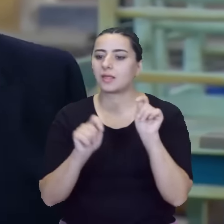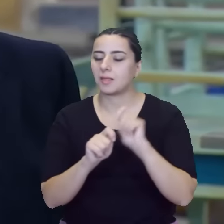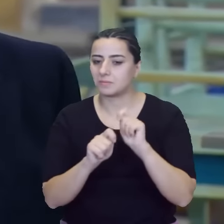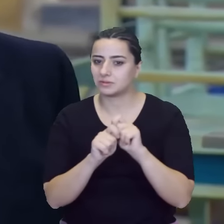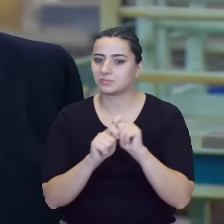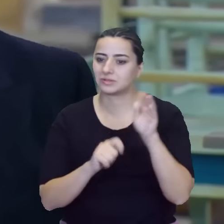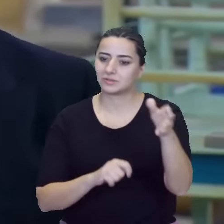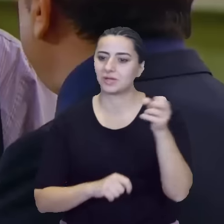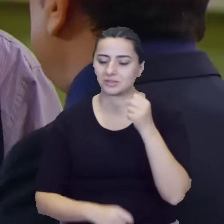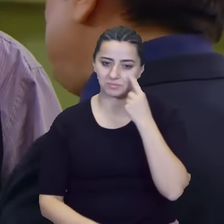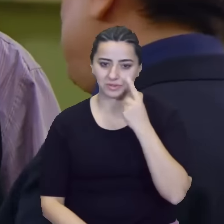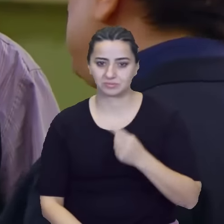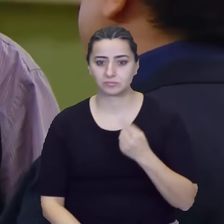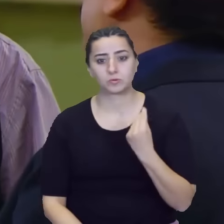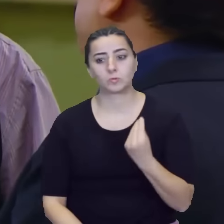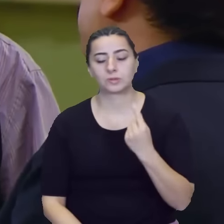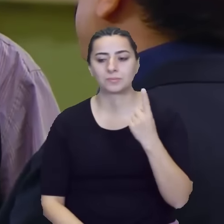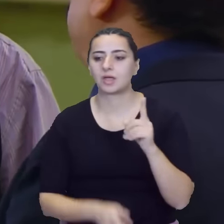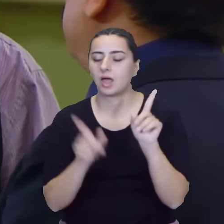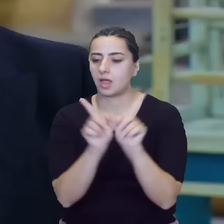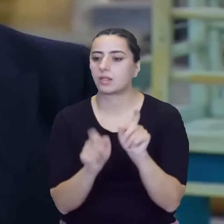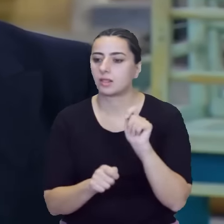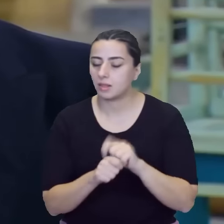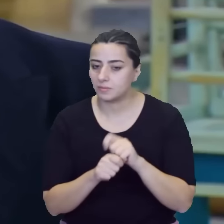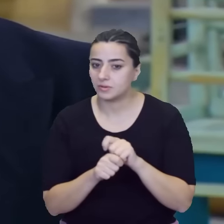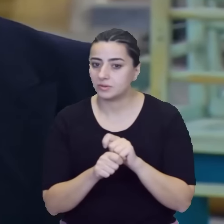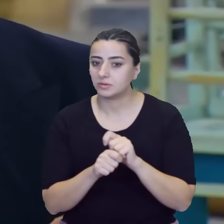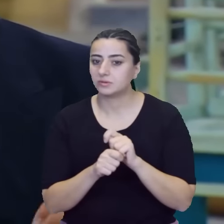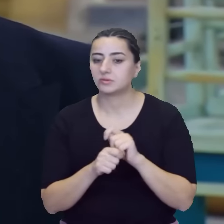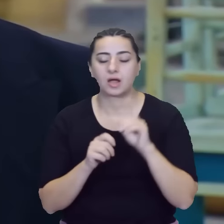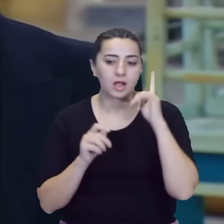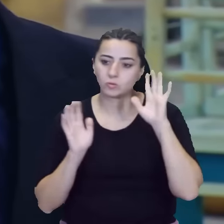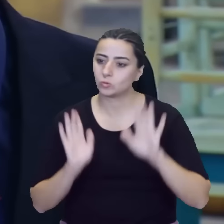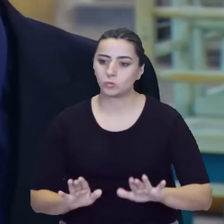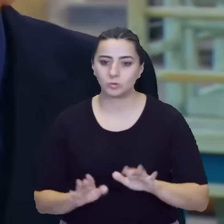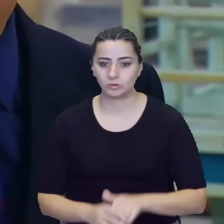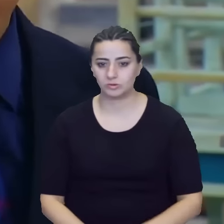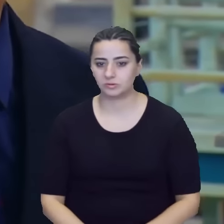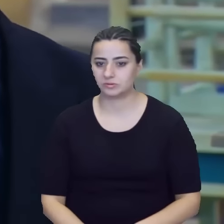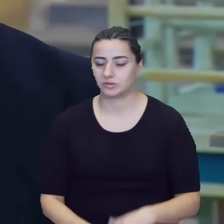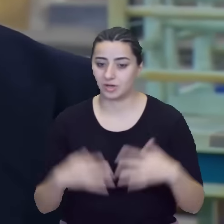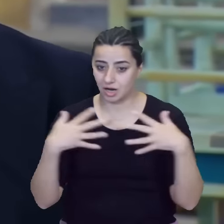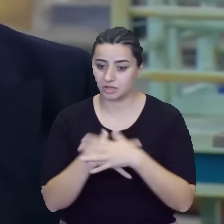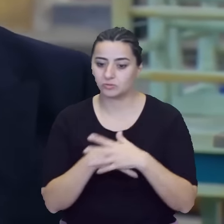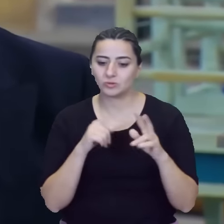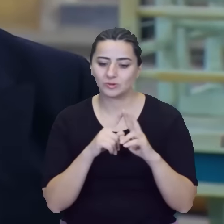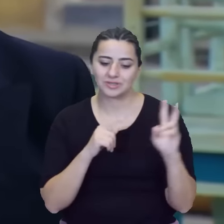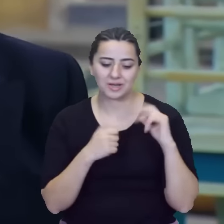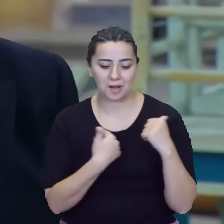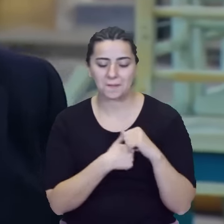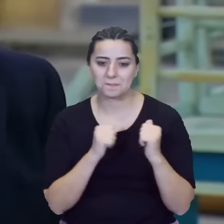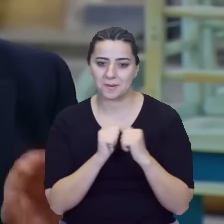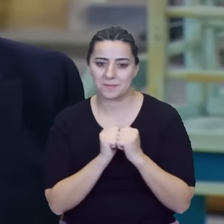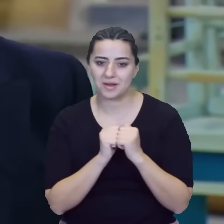efendim, onu alıp geleceğim. Çok güzel bir anten yaptırdım. Efendim aklınız, hayaliniz durur. Akşam Nurten'le yani